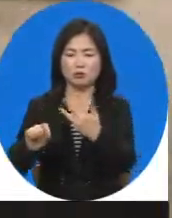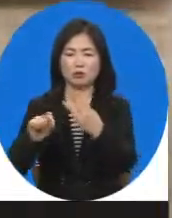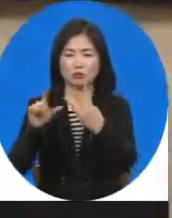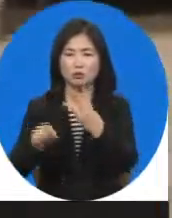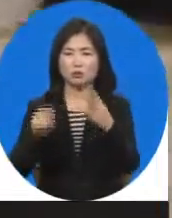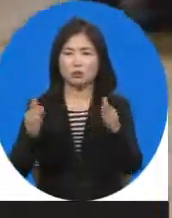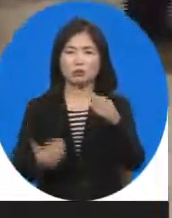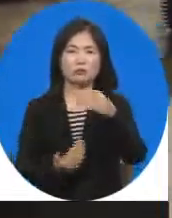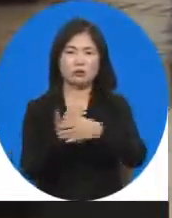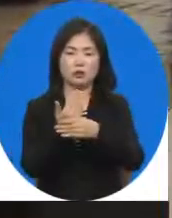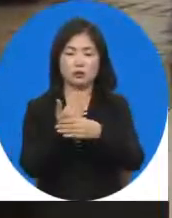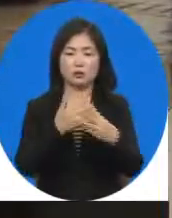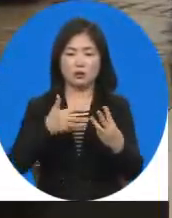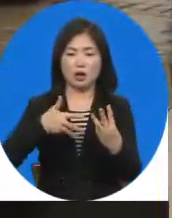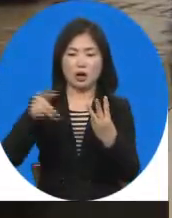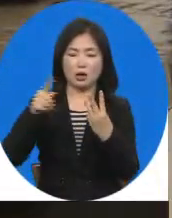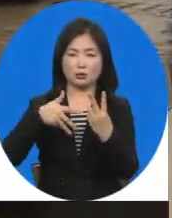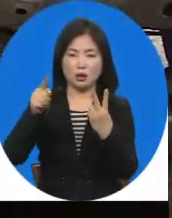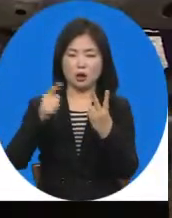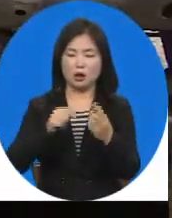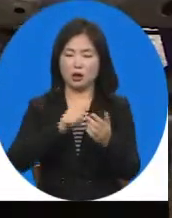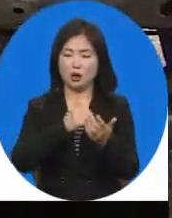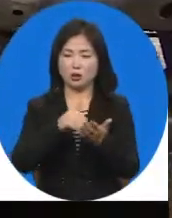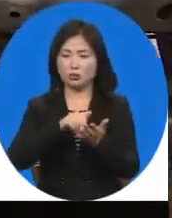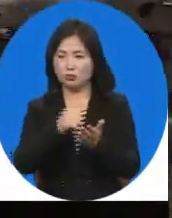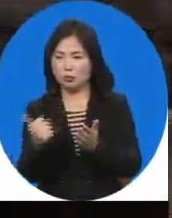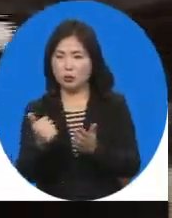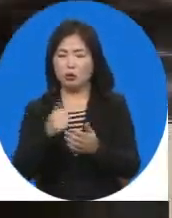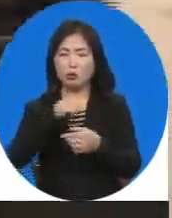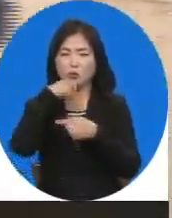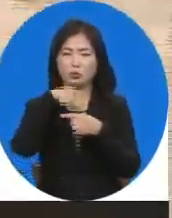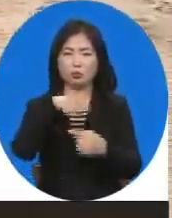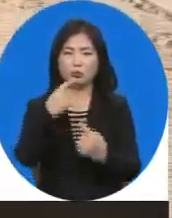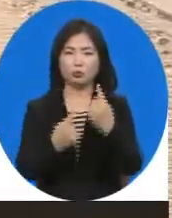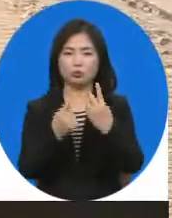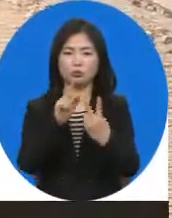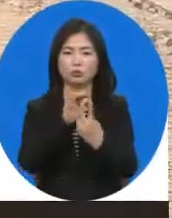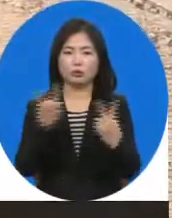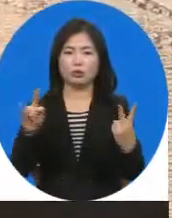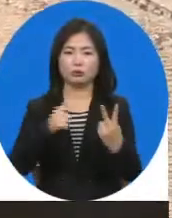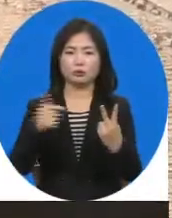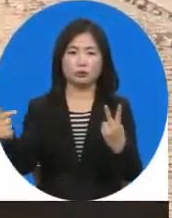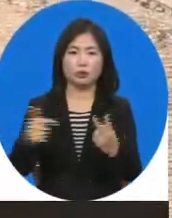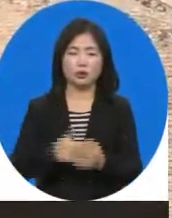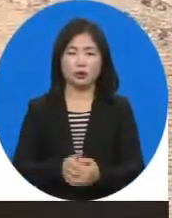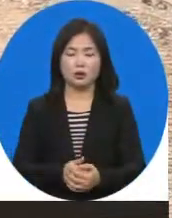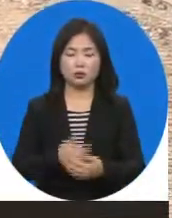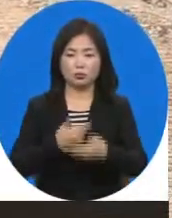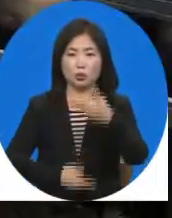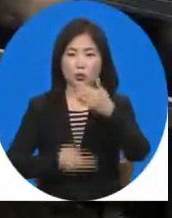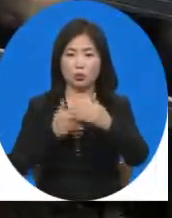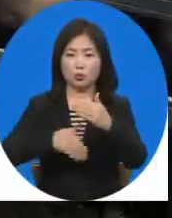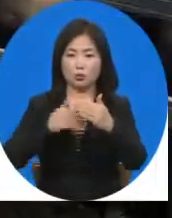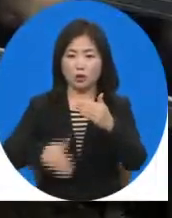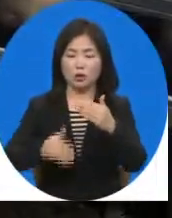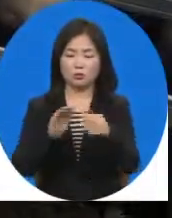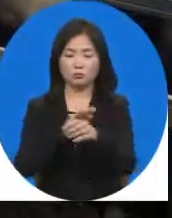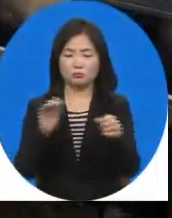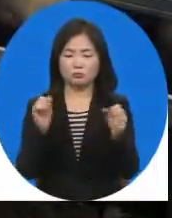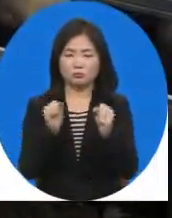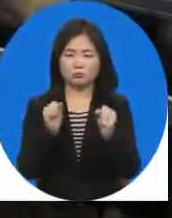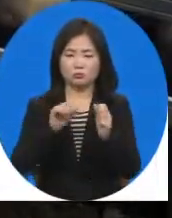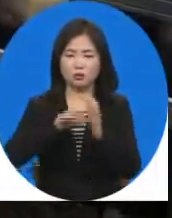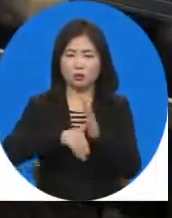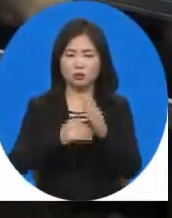발생해 있고 2차 사고 사망자 비율도 전체 평균보다 두 배의 높았습니다 도로공사는 겨울철에는